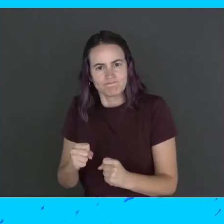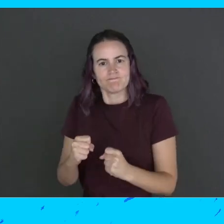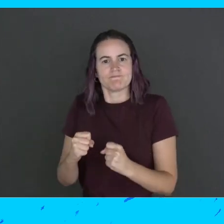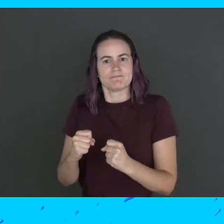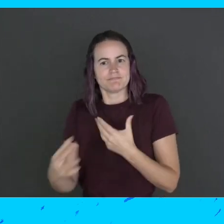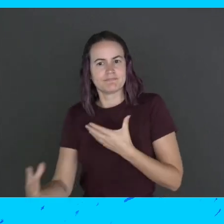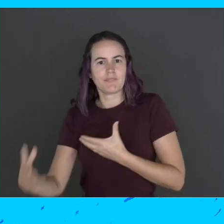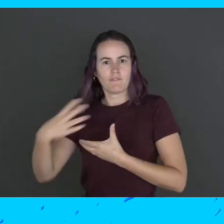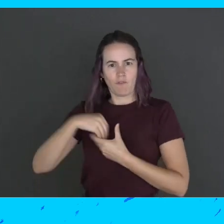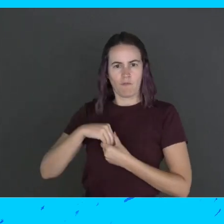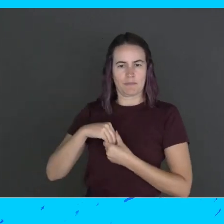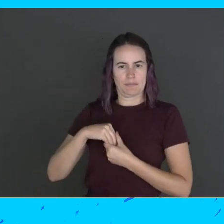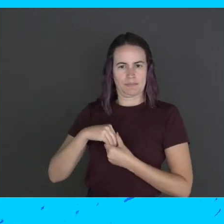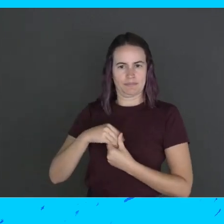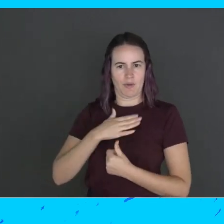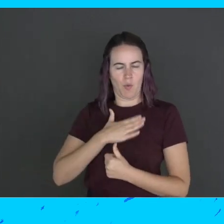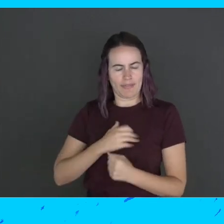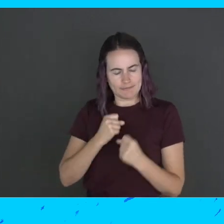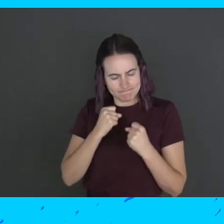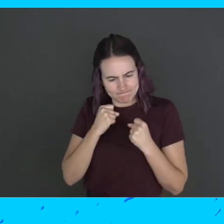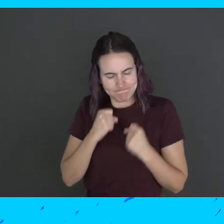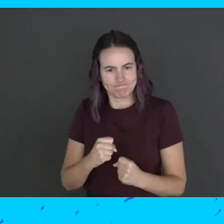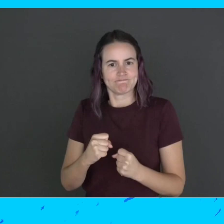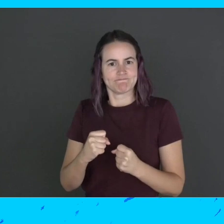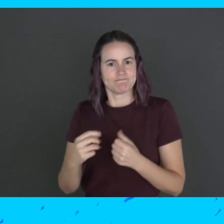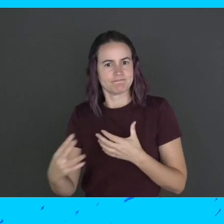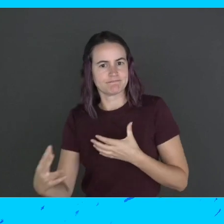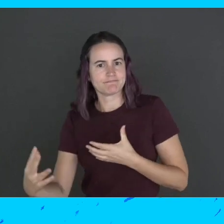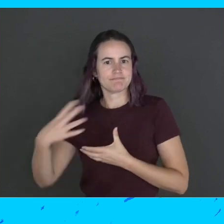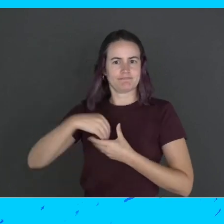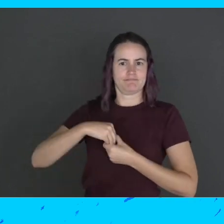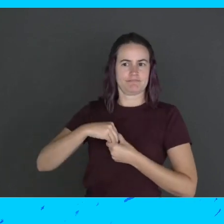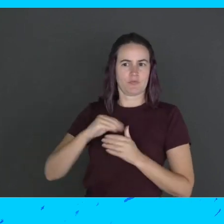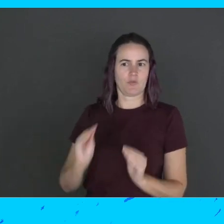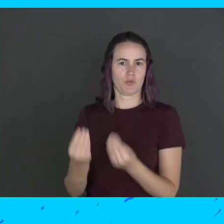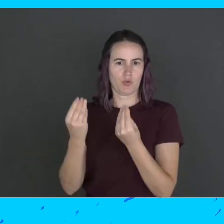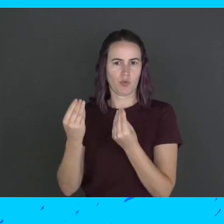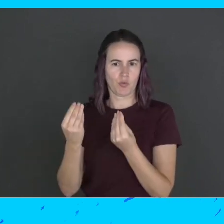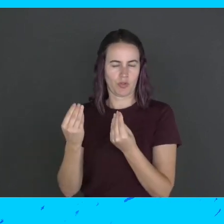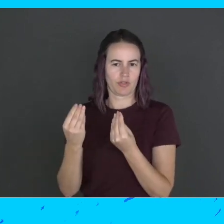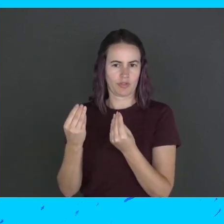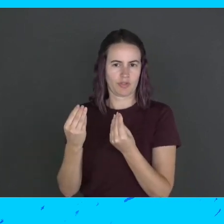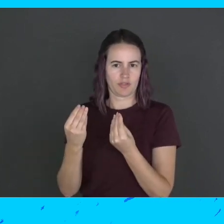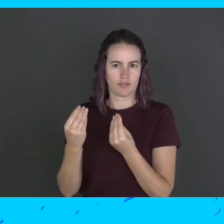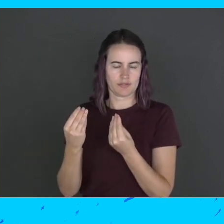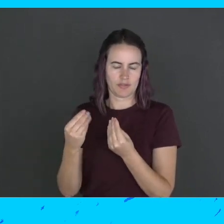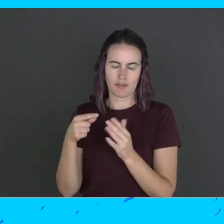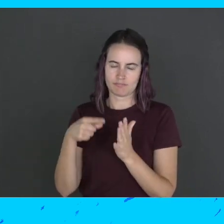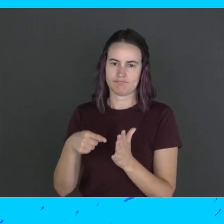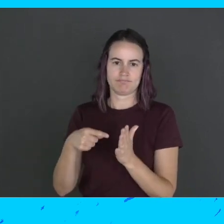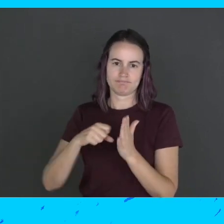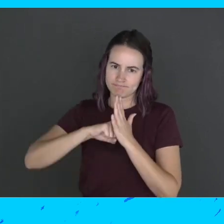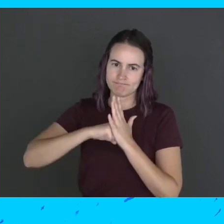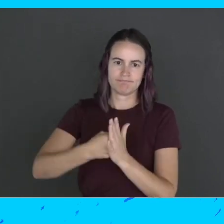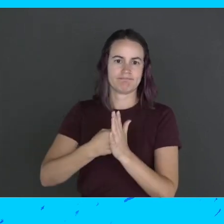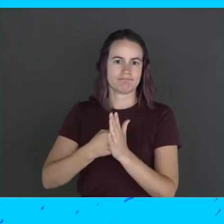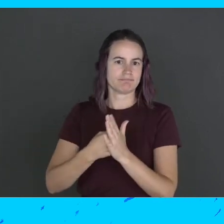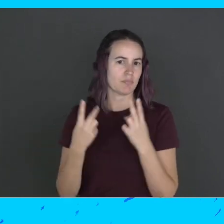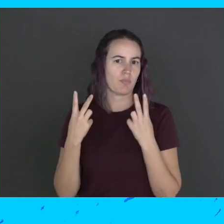souligner surtout la collaboration, la participation des jeunes.